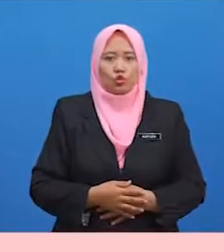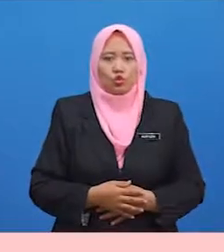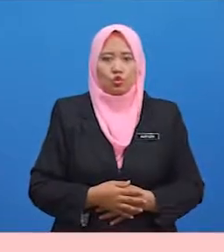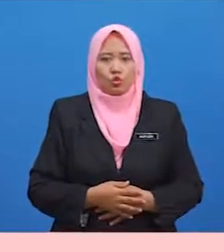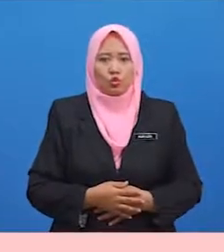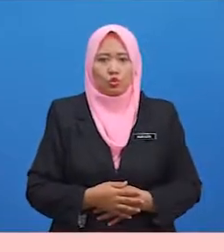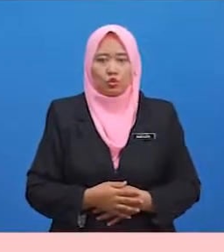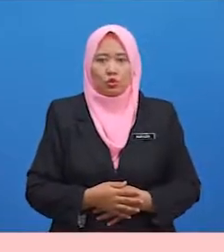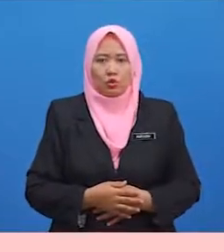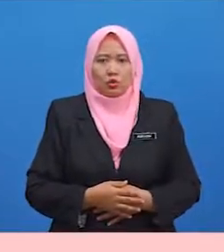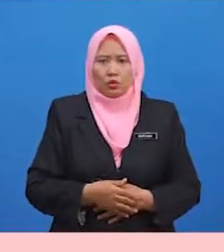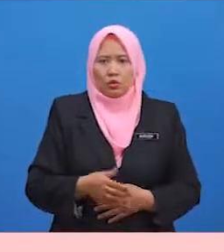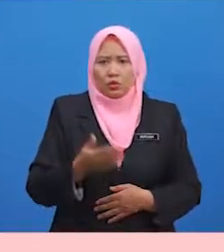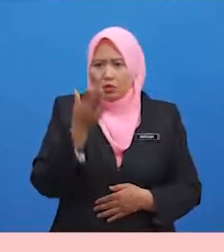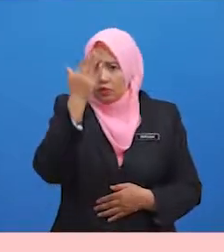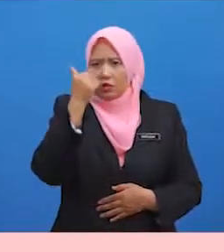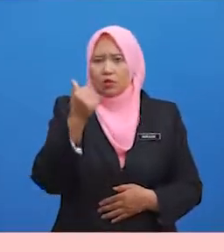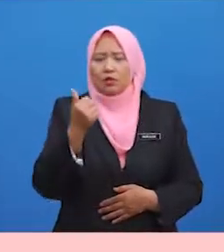punca berlaku kecederaan,